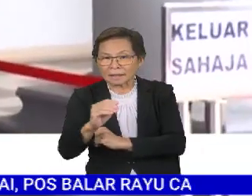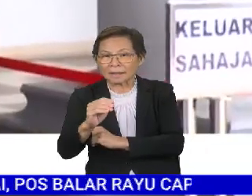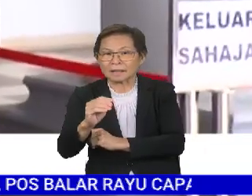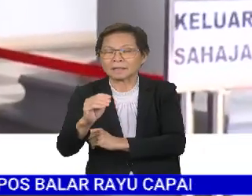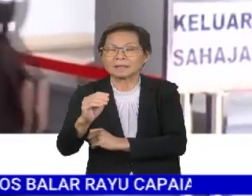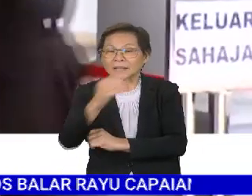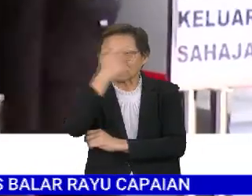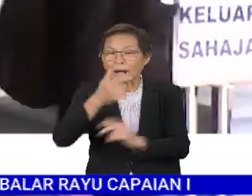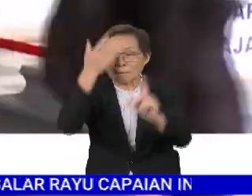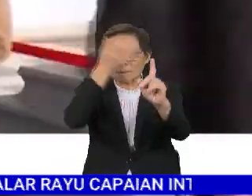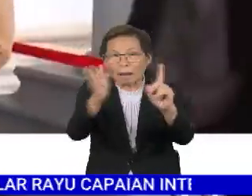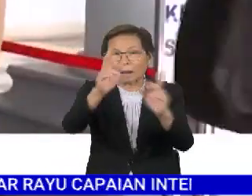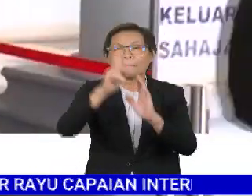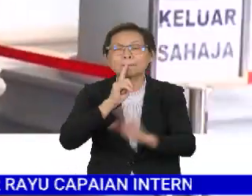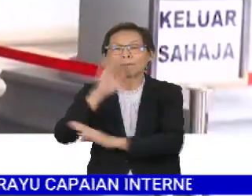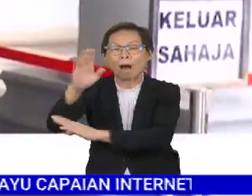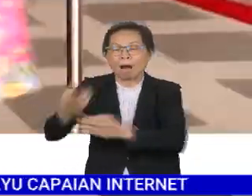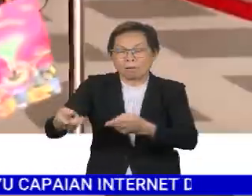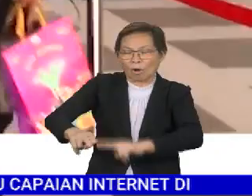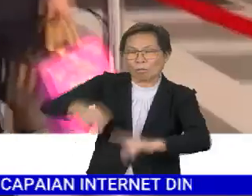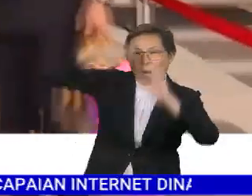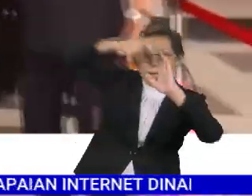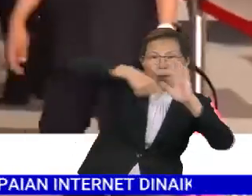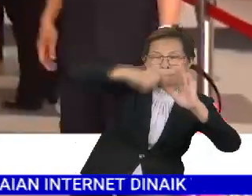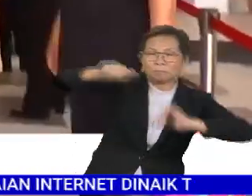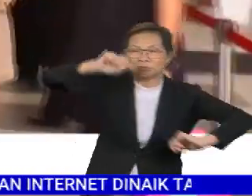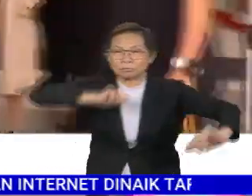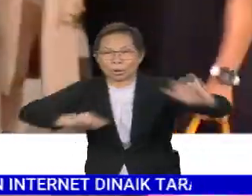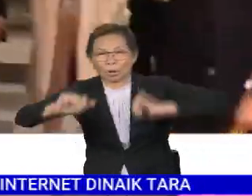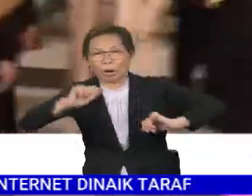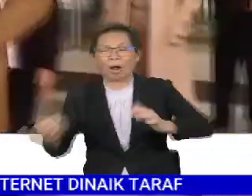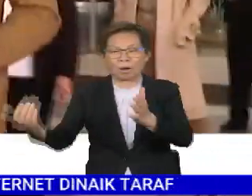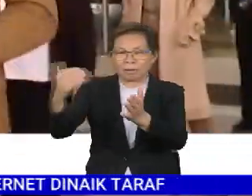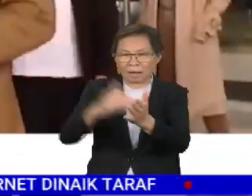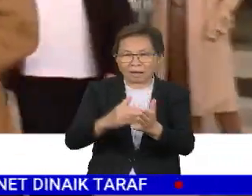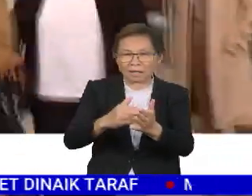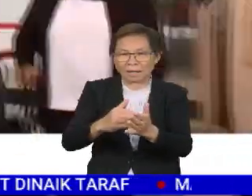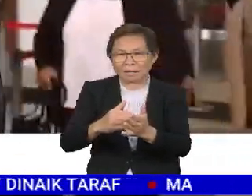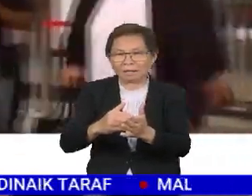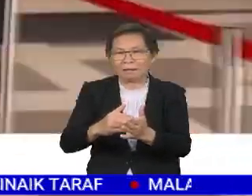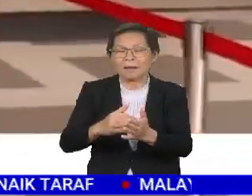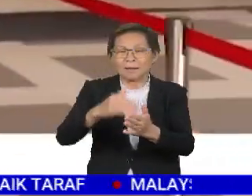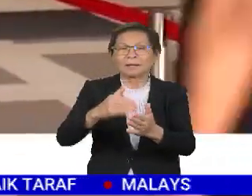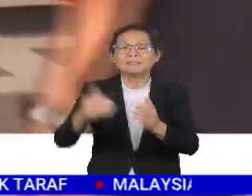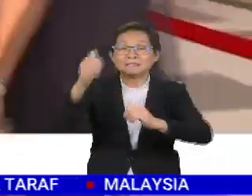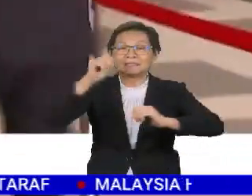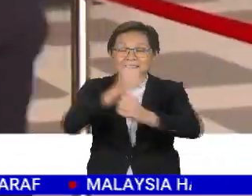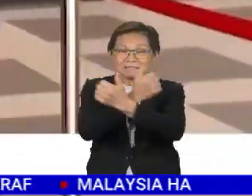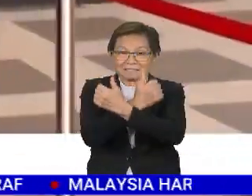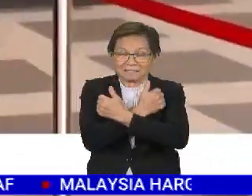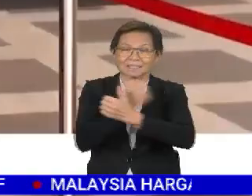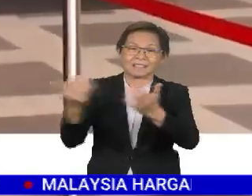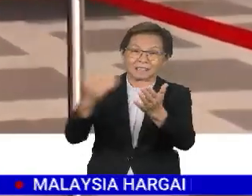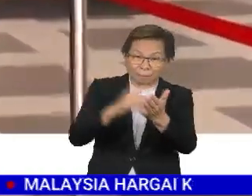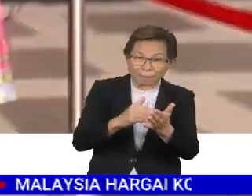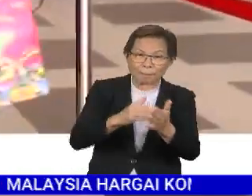Khan, kerana melanggar perjanjian kontrak penggambaran sebuah drama Sekali Lagi Cinta Kembali pada 24 Jun